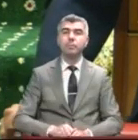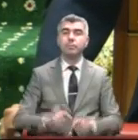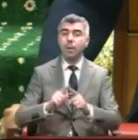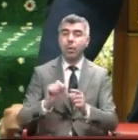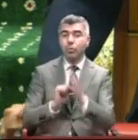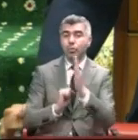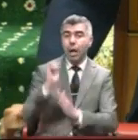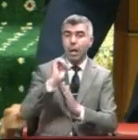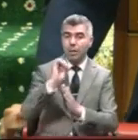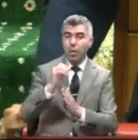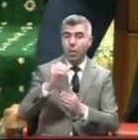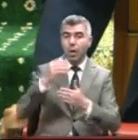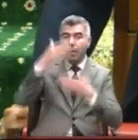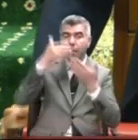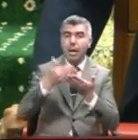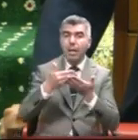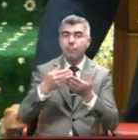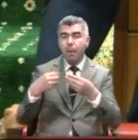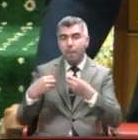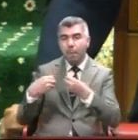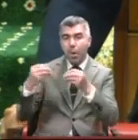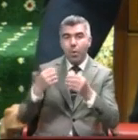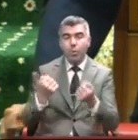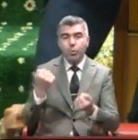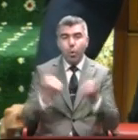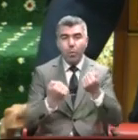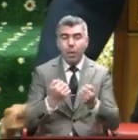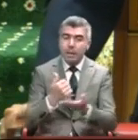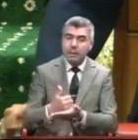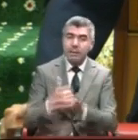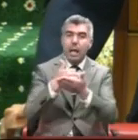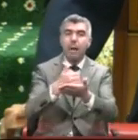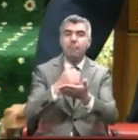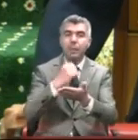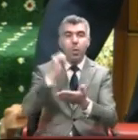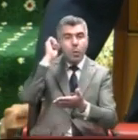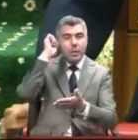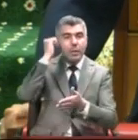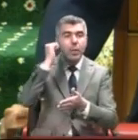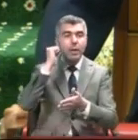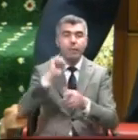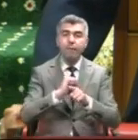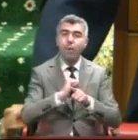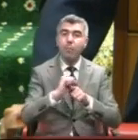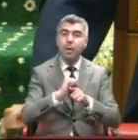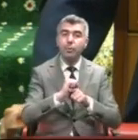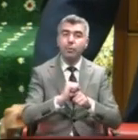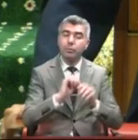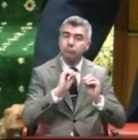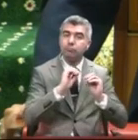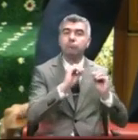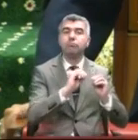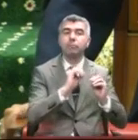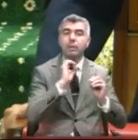المغرب في انتاج وتسويق السيارات لابد من دعم التكوين في هذا المجال بتوفير تكوين مهني اساسي مستمر للعمل